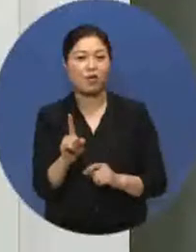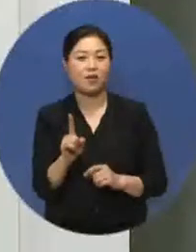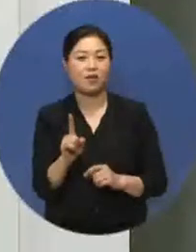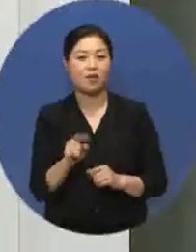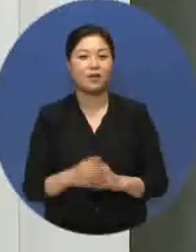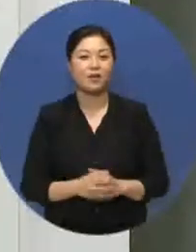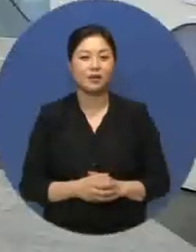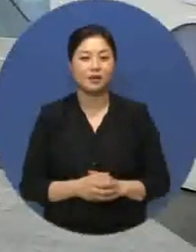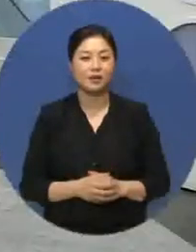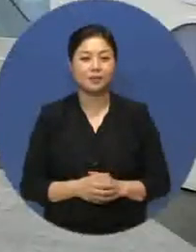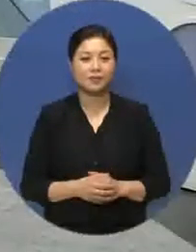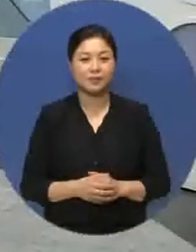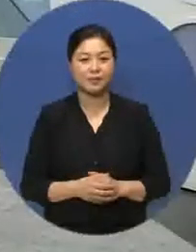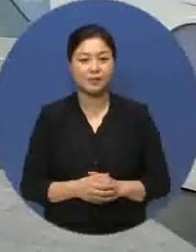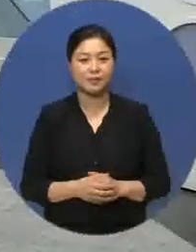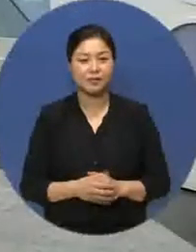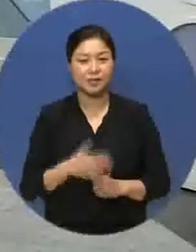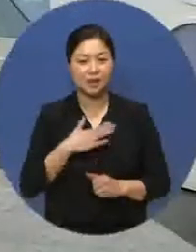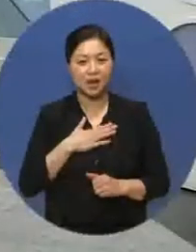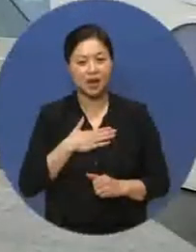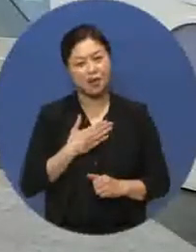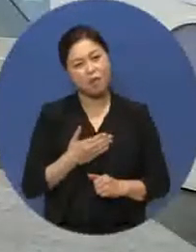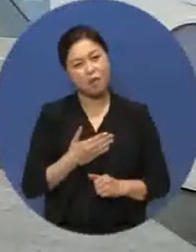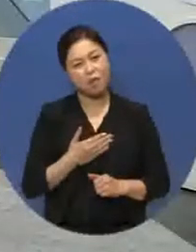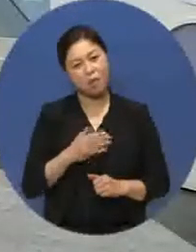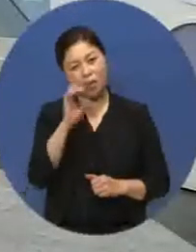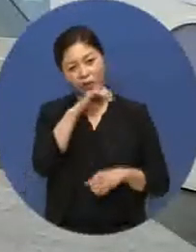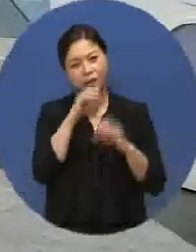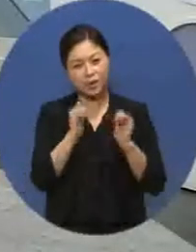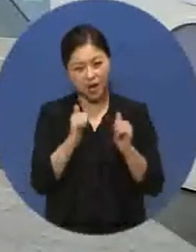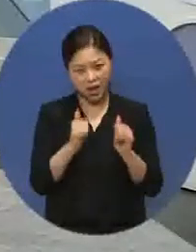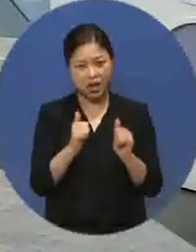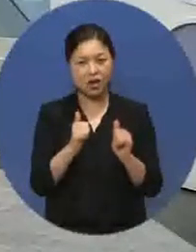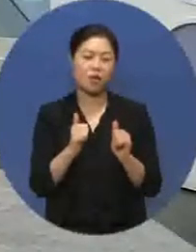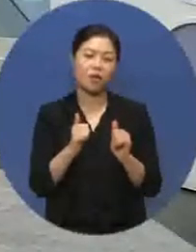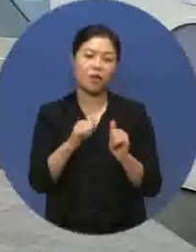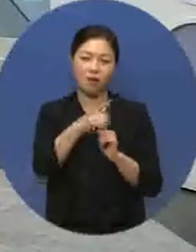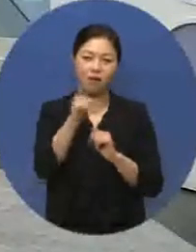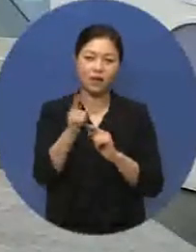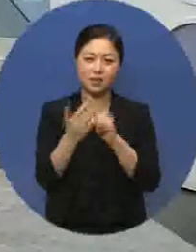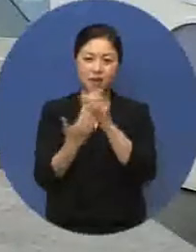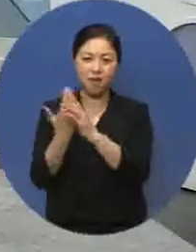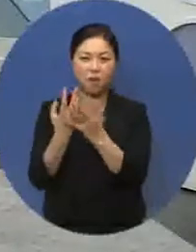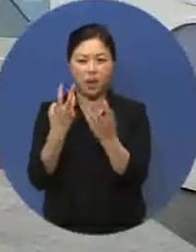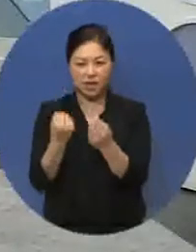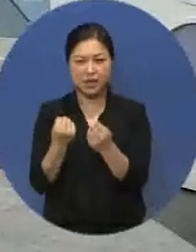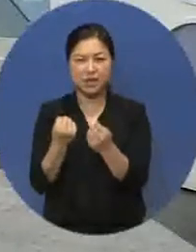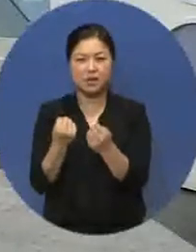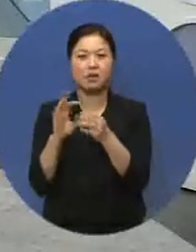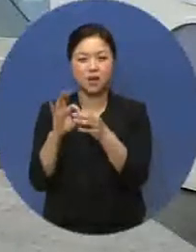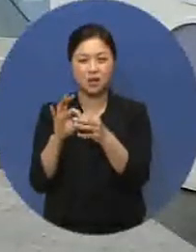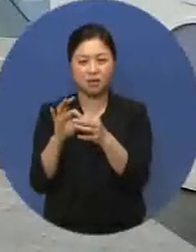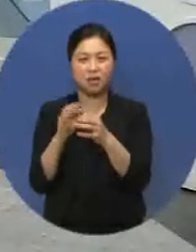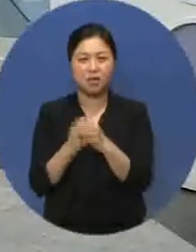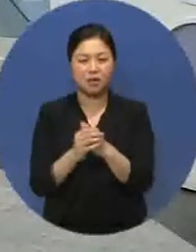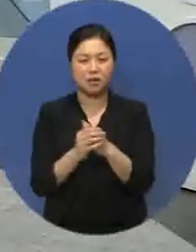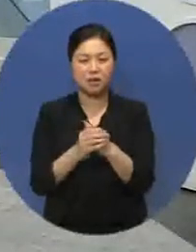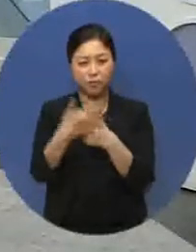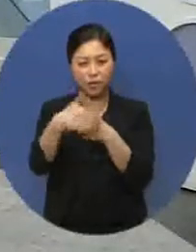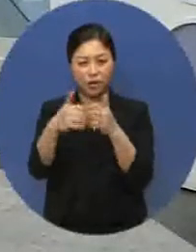사건이라면 뭐 정말 변호사면서 너무 많은 사건을 해서 그렇죠. 모든 사건이 다 그 의뢰인 한 분 한 분한테는 인생이 걸려 있는.